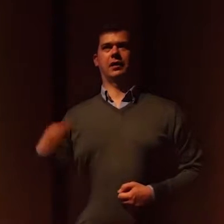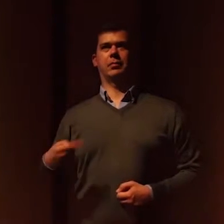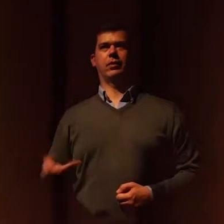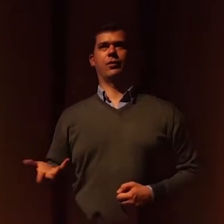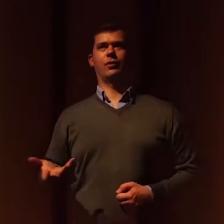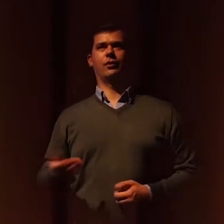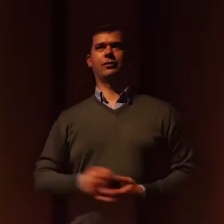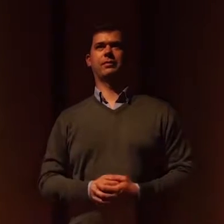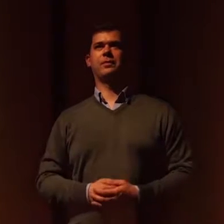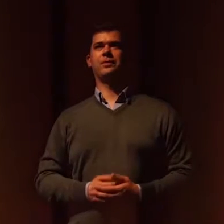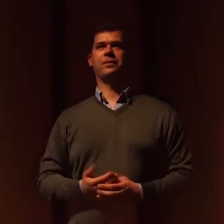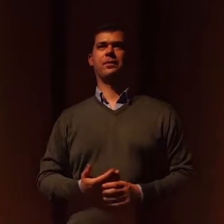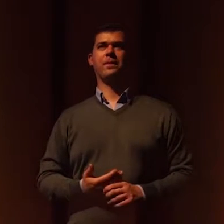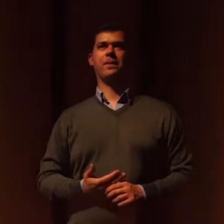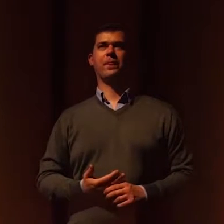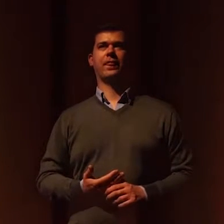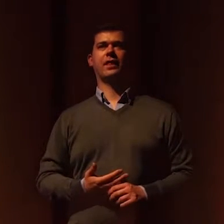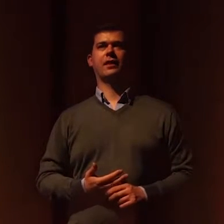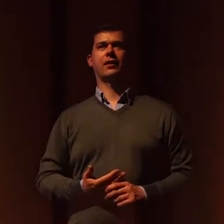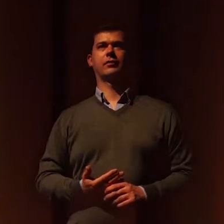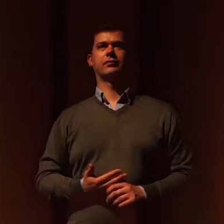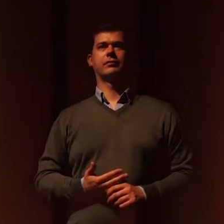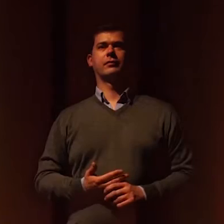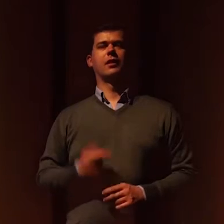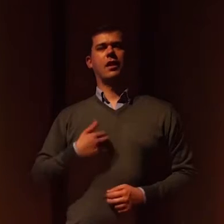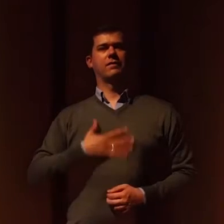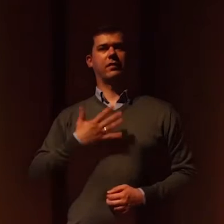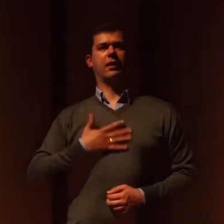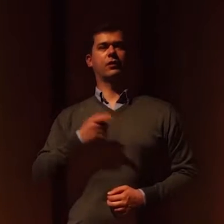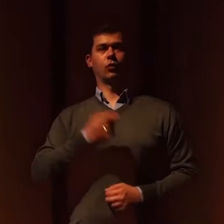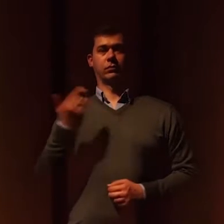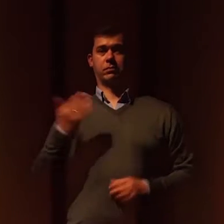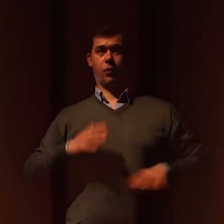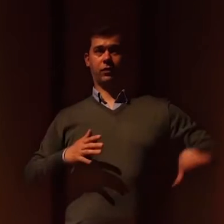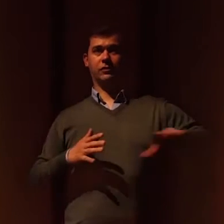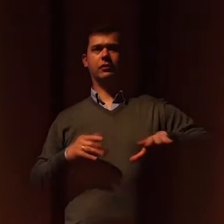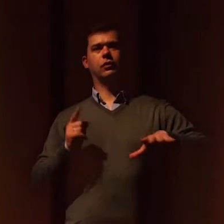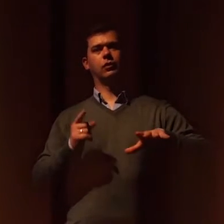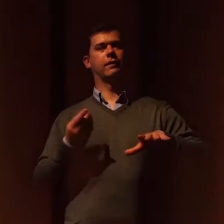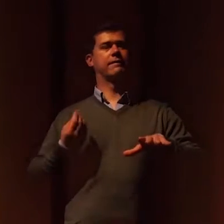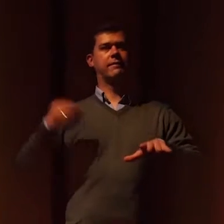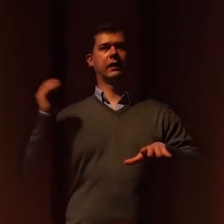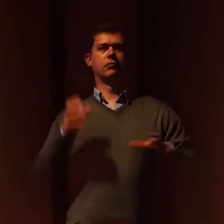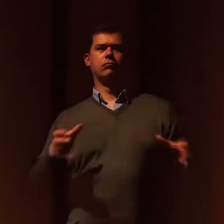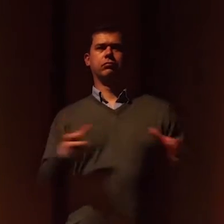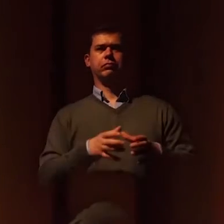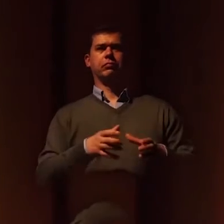społeczności wietnamskiej Wydaje mi się że ta społeczność jest znacznie bardziej zwarta i lepiej zorganizowana